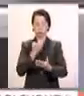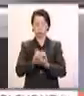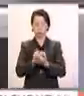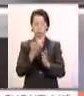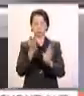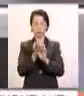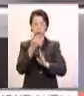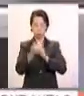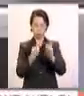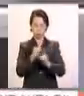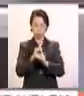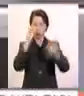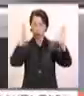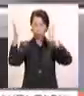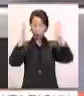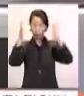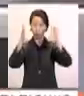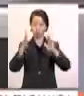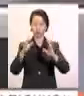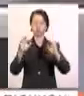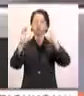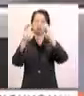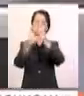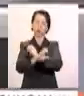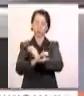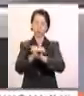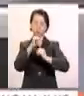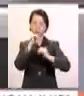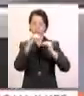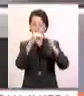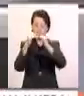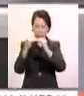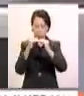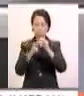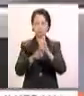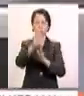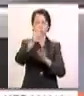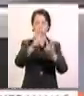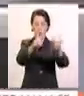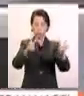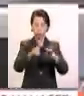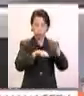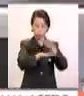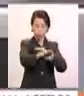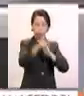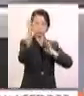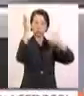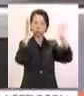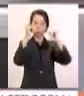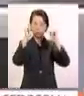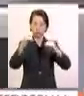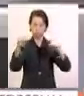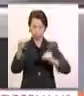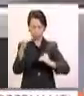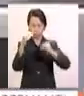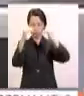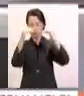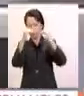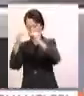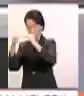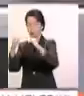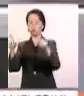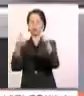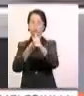Dunia Malaysia, Dr. Richard Ricard, cabaran ketidakserataan pembangunan wilayah-wilayah dalam negara perlu diseimbangkan terlebih